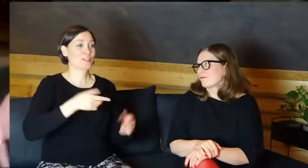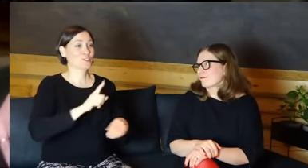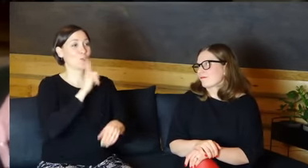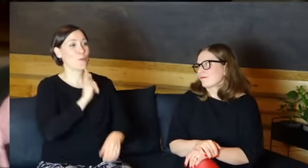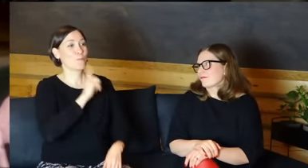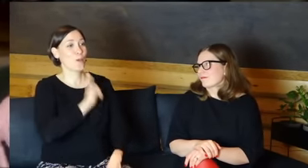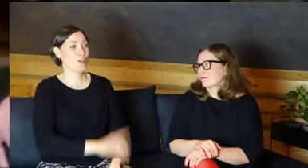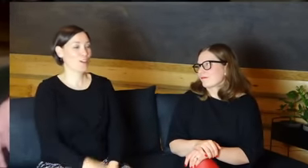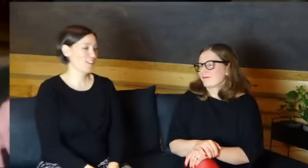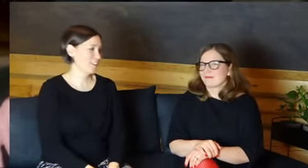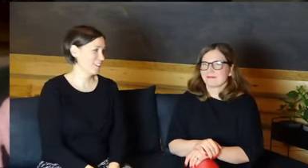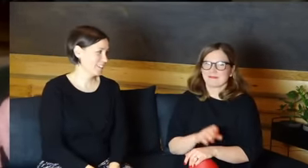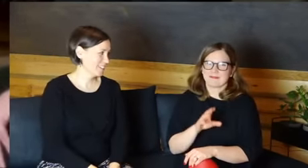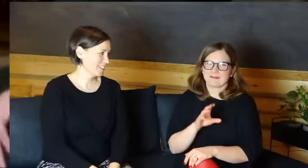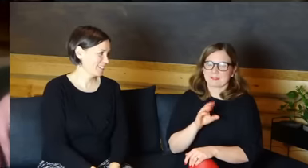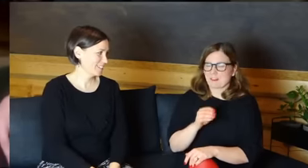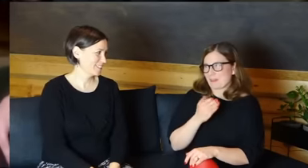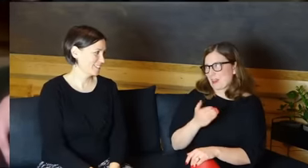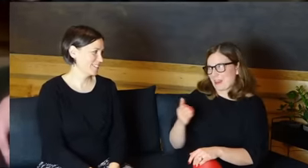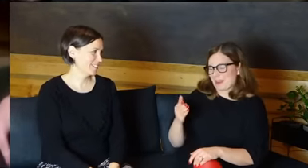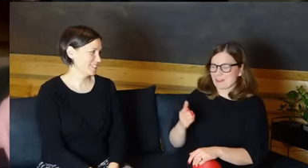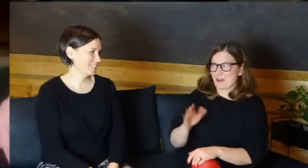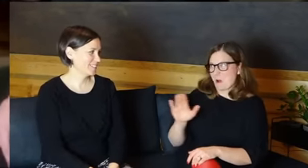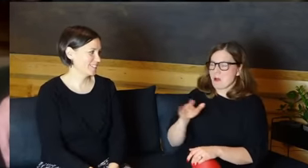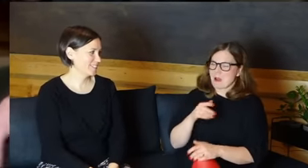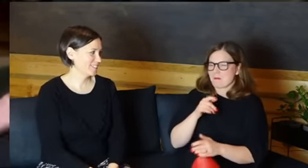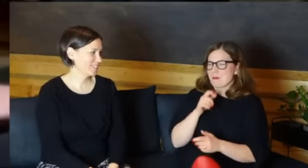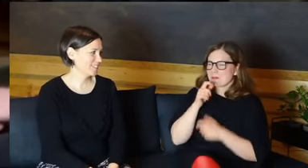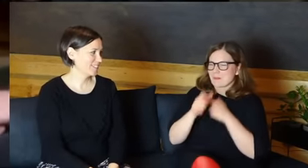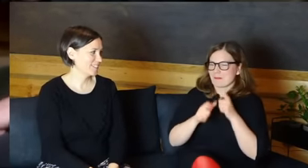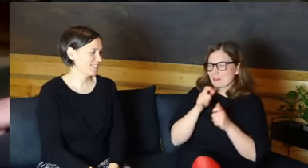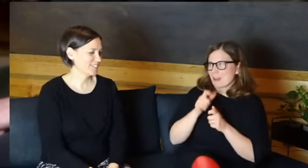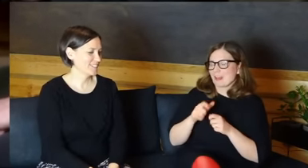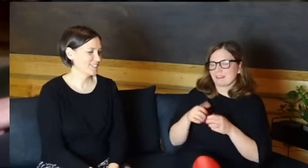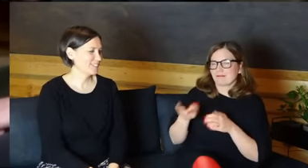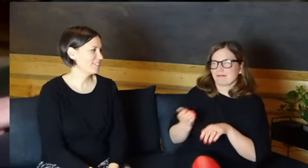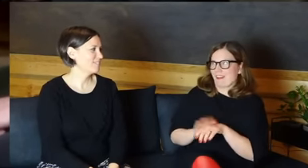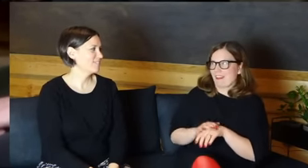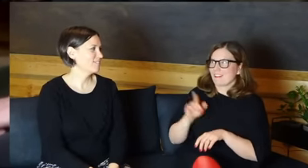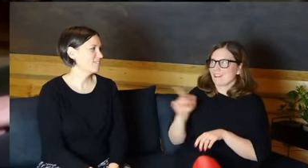kaljuna. Kiitos Tuomas sinusta valehteluista.